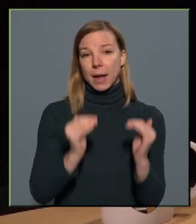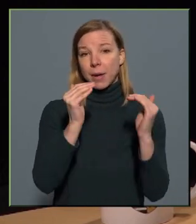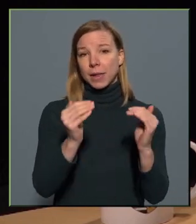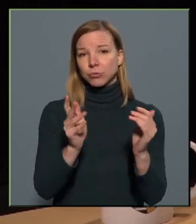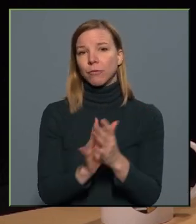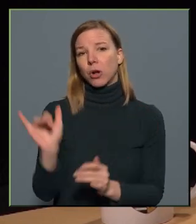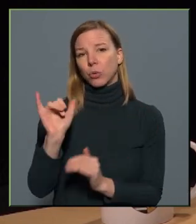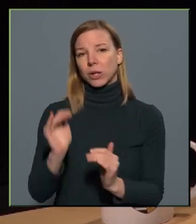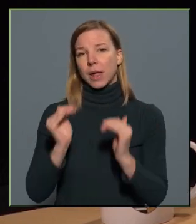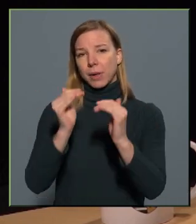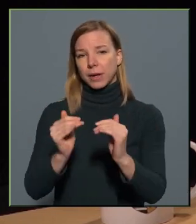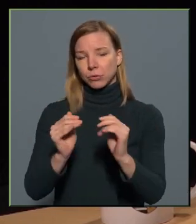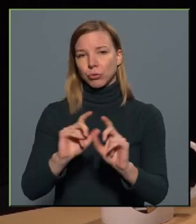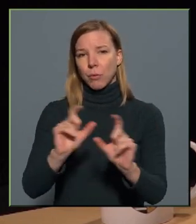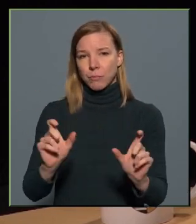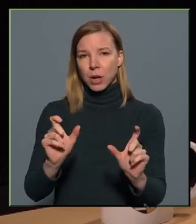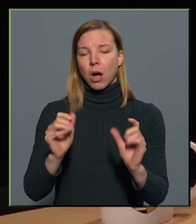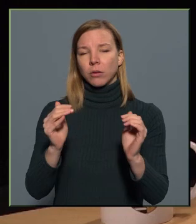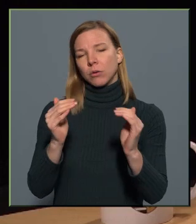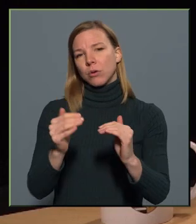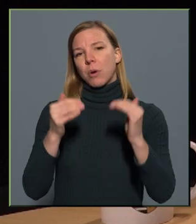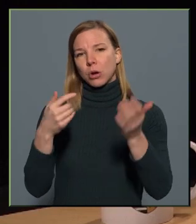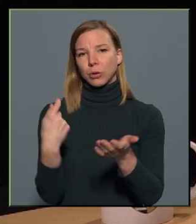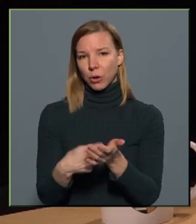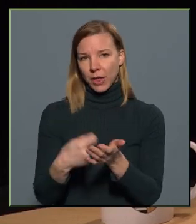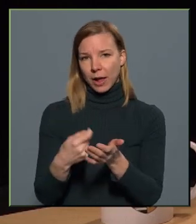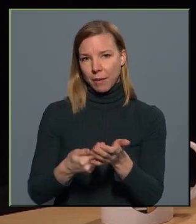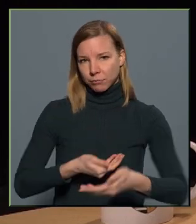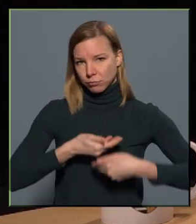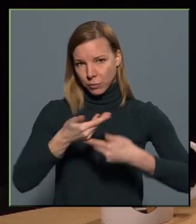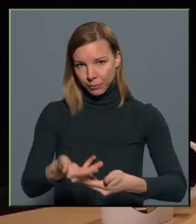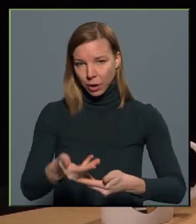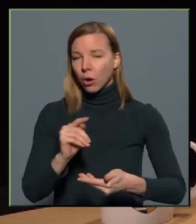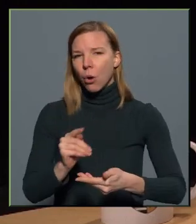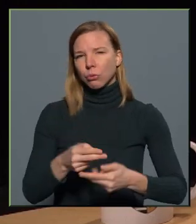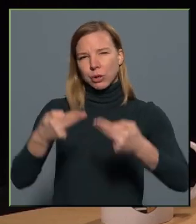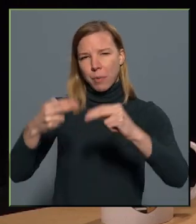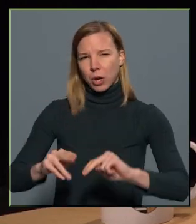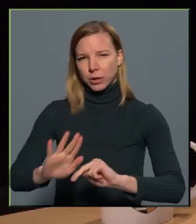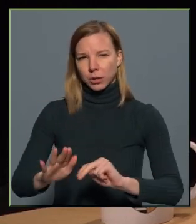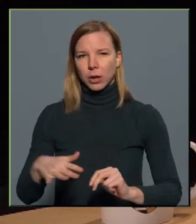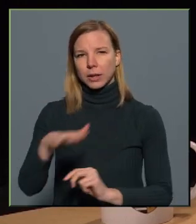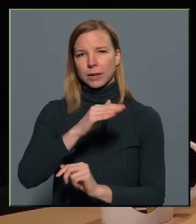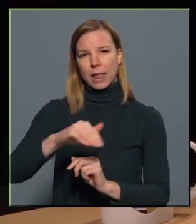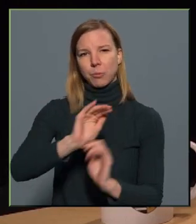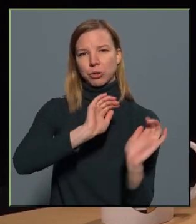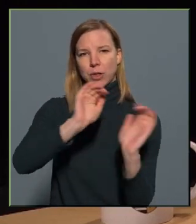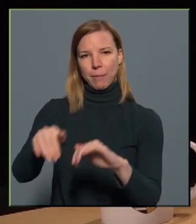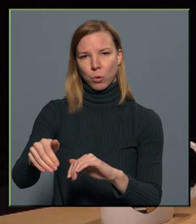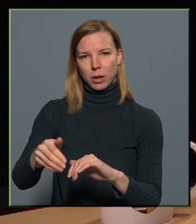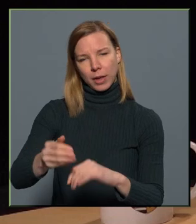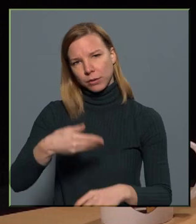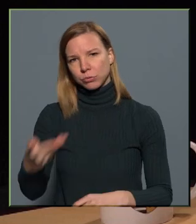intézkedések miatt magasabb jövedelemre tesznek szert, ők sem maradjanak ki feltétlenül a települési támogatás rendszeréből, hiszen